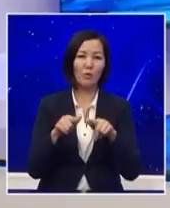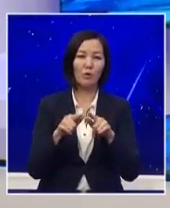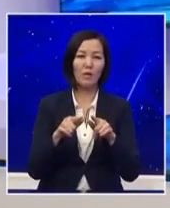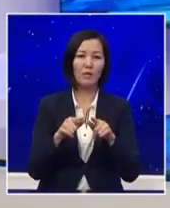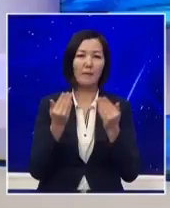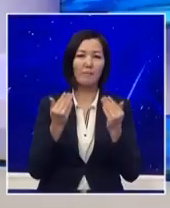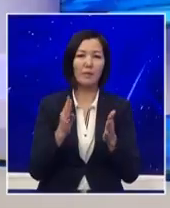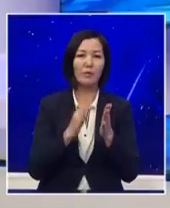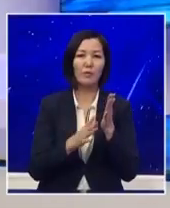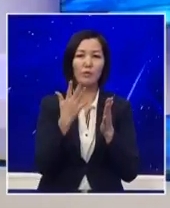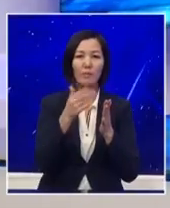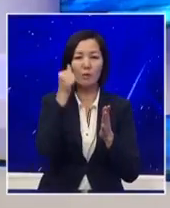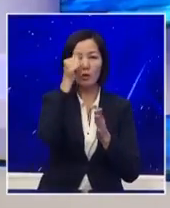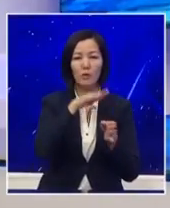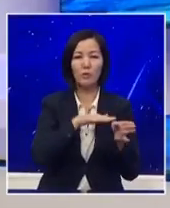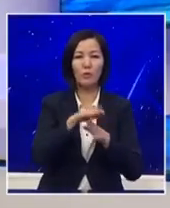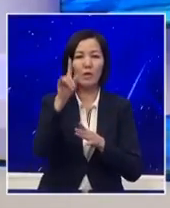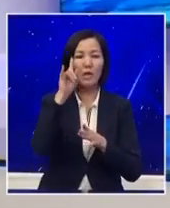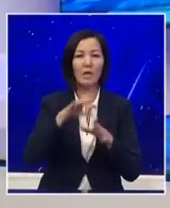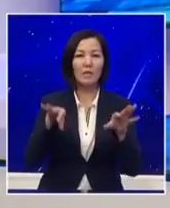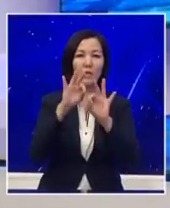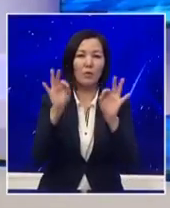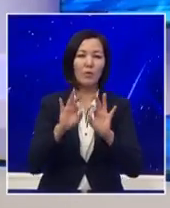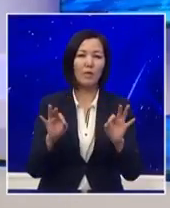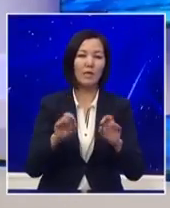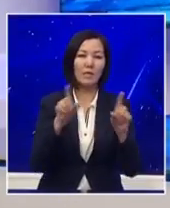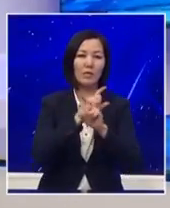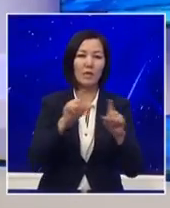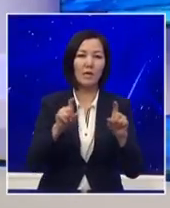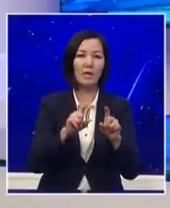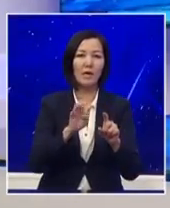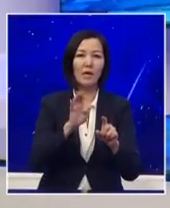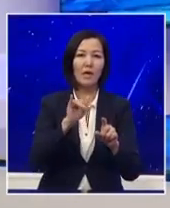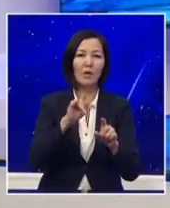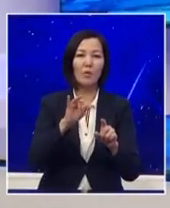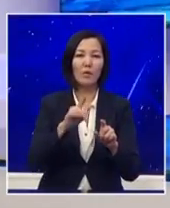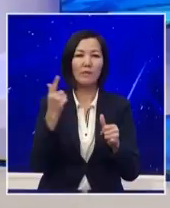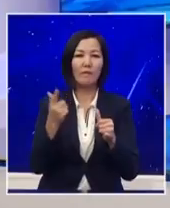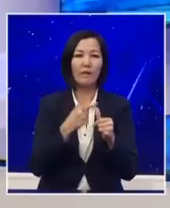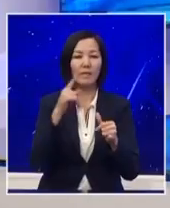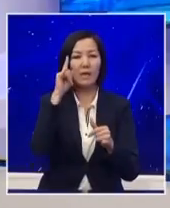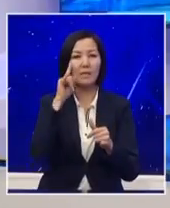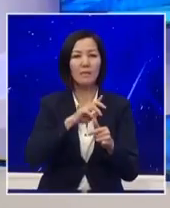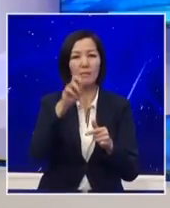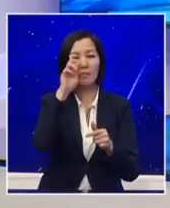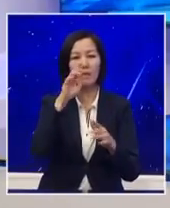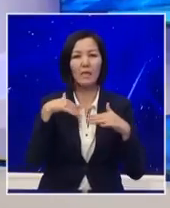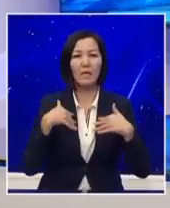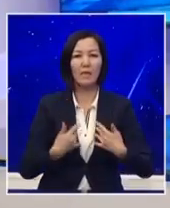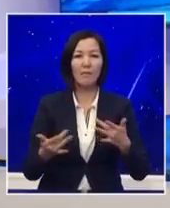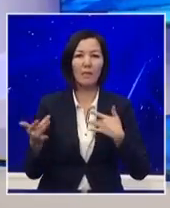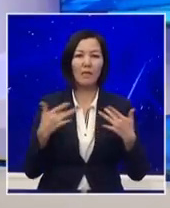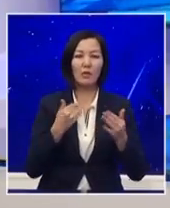биыл 95 жыл. Қазақ өнерінің қасиетті қара шаңырағы Мұхтар Әуезов атындағы Қазақ мемлекеттік академиялық драма театры